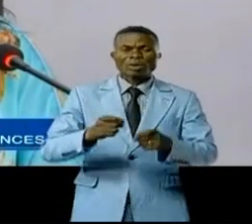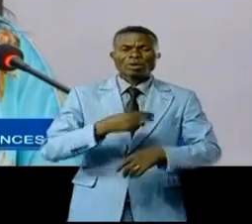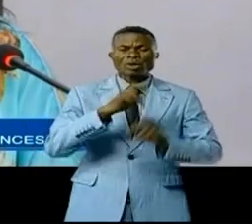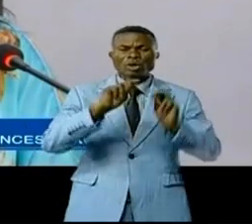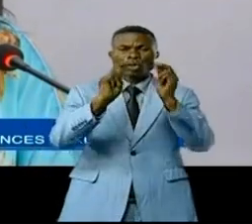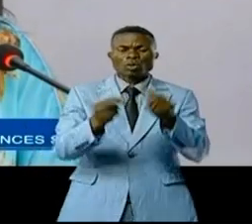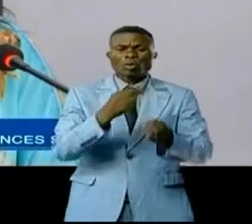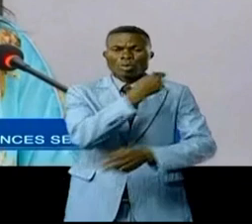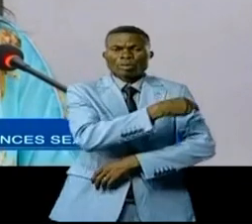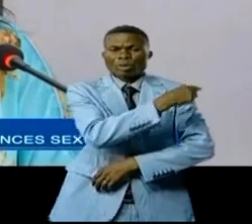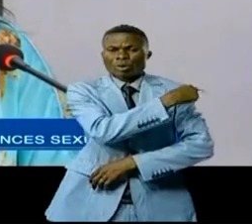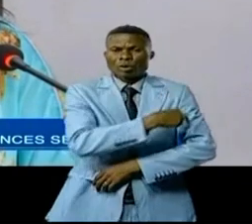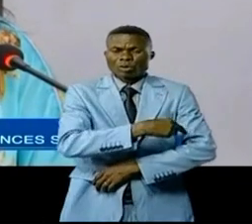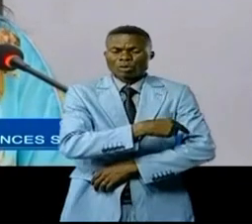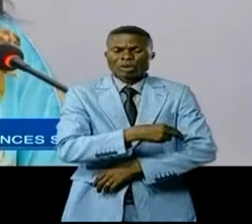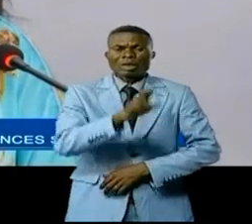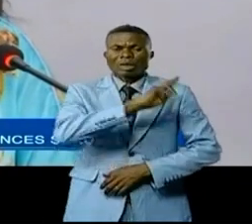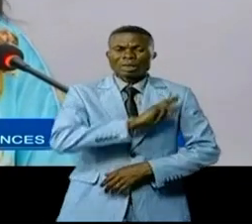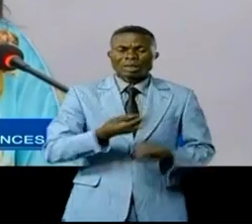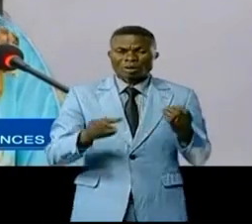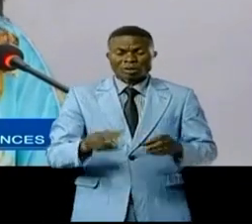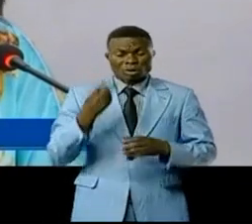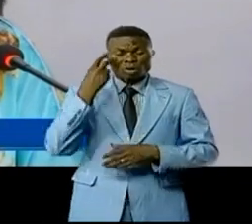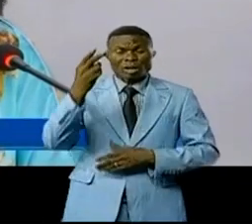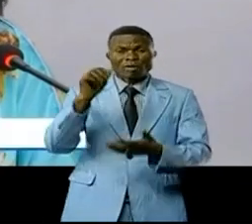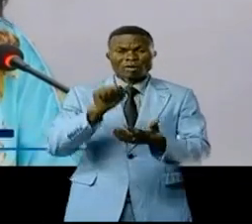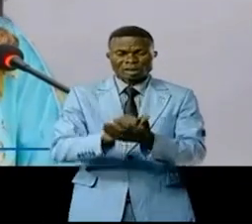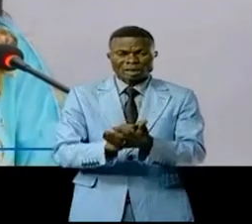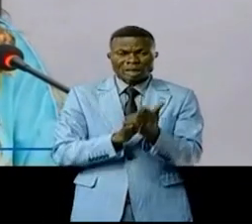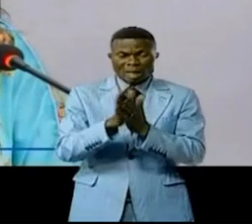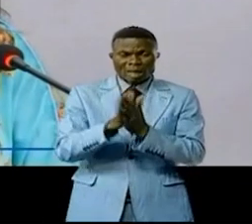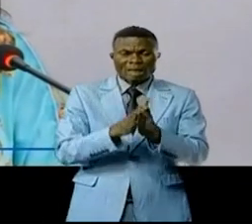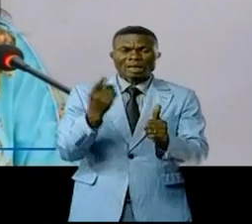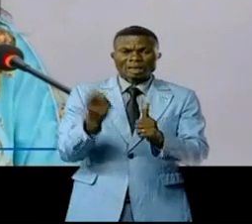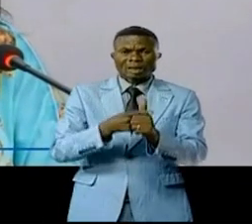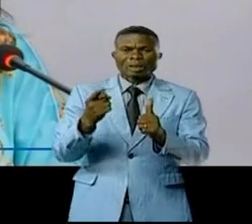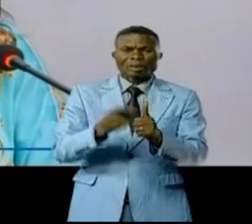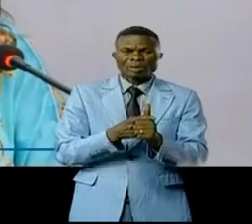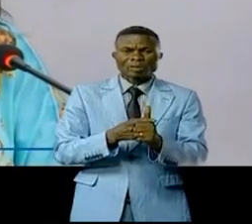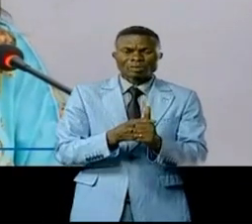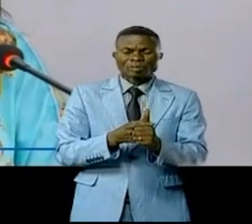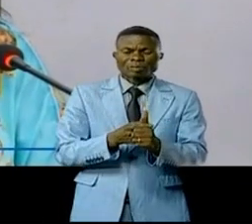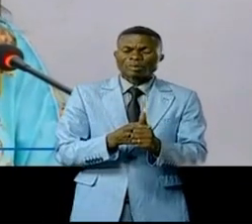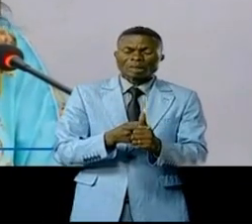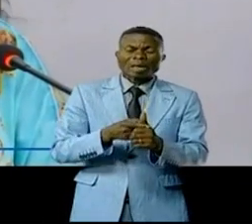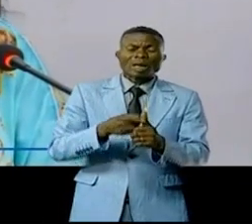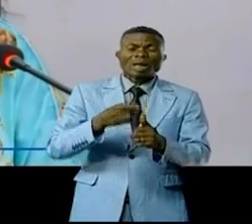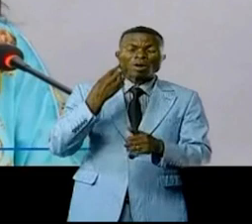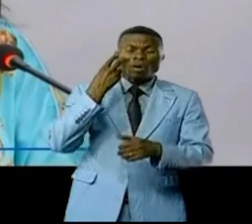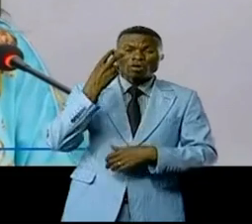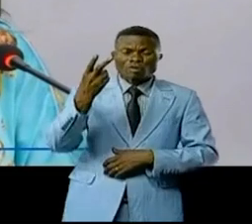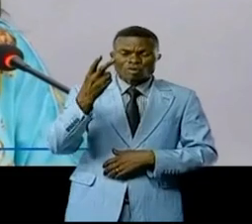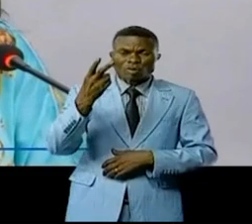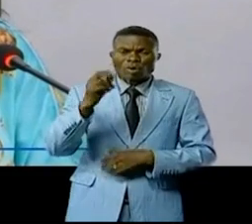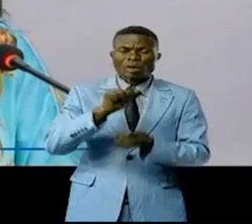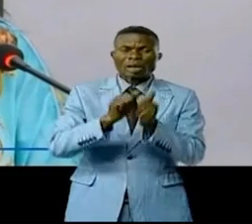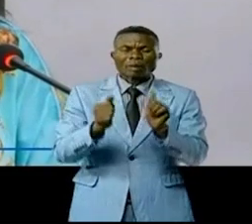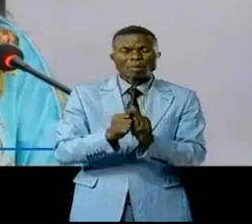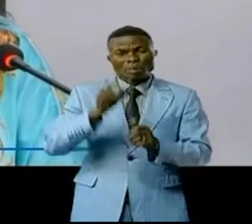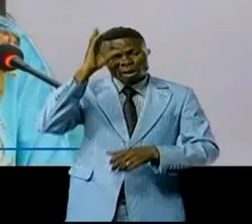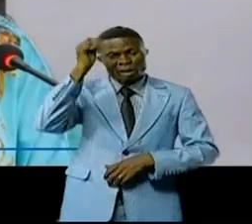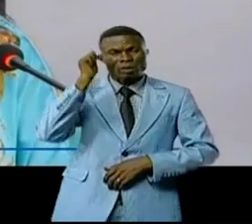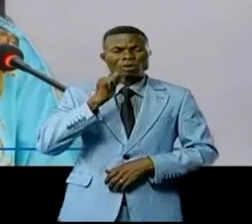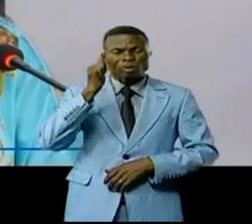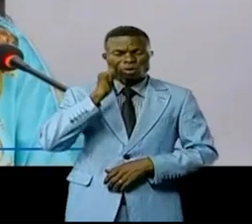Croix-Rouge de la RDC. Cette vision consiste à prendre en compte la dimension genre et